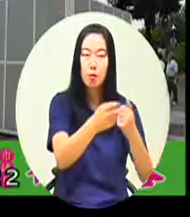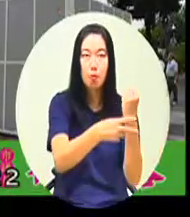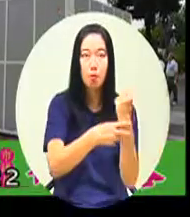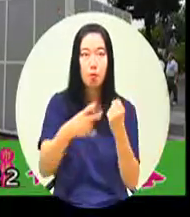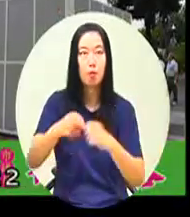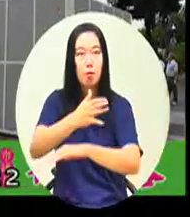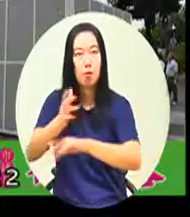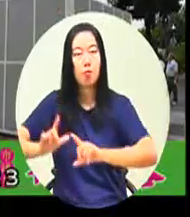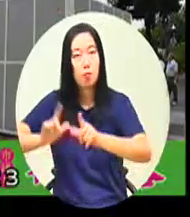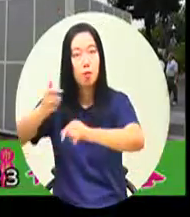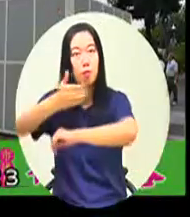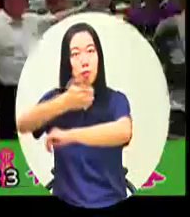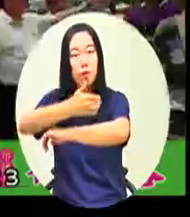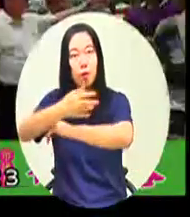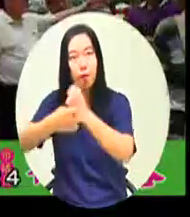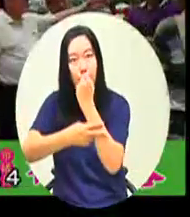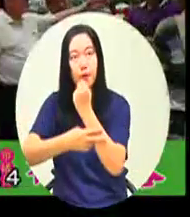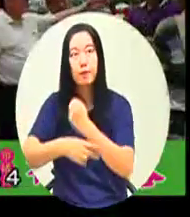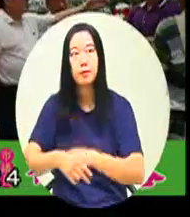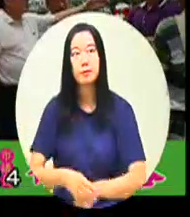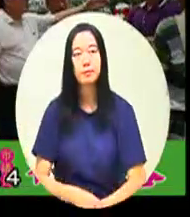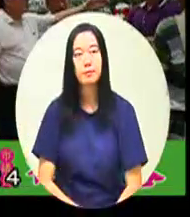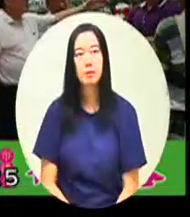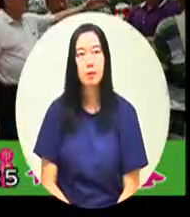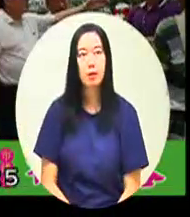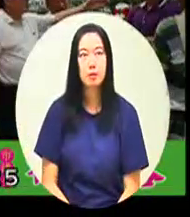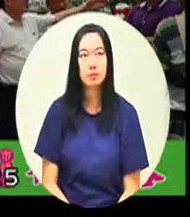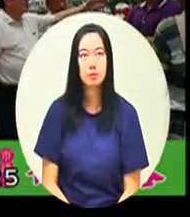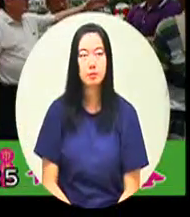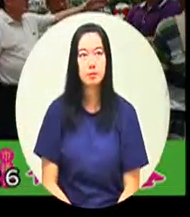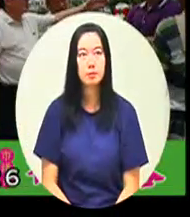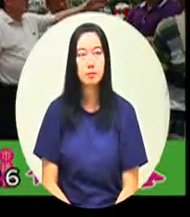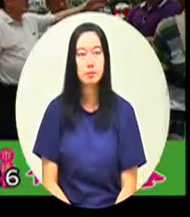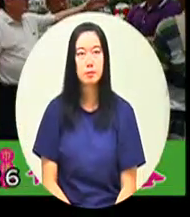有就是好。那我们接下来